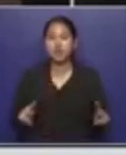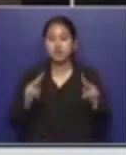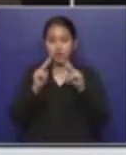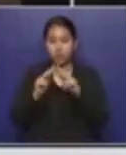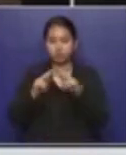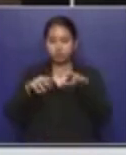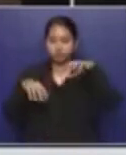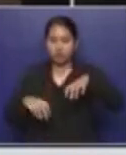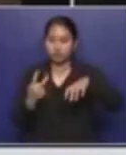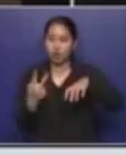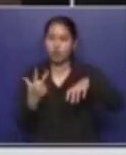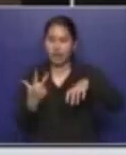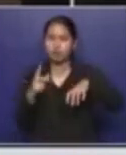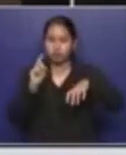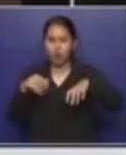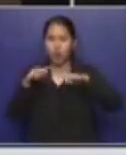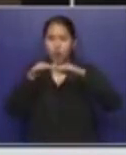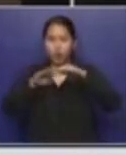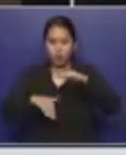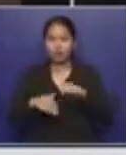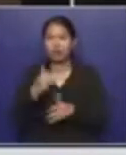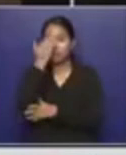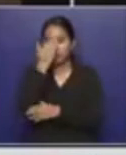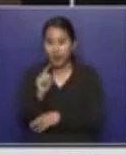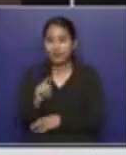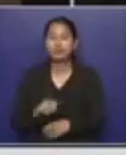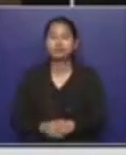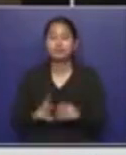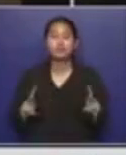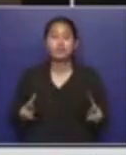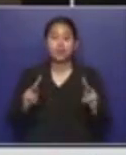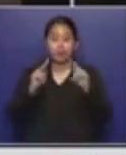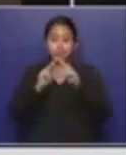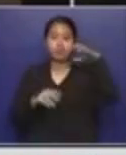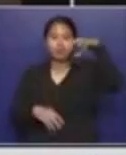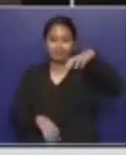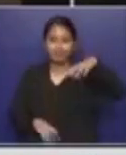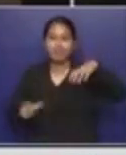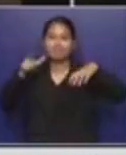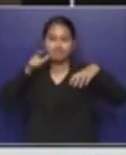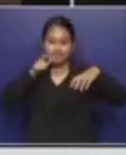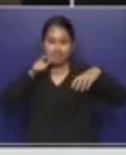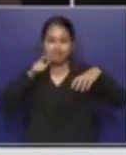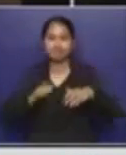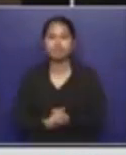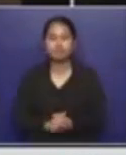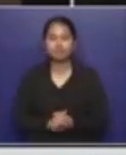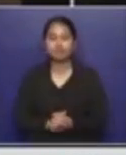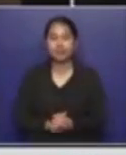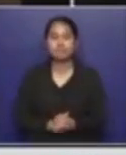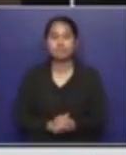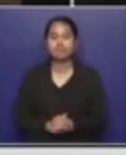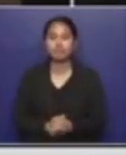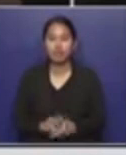ที่น่าจะต้องปรับลดโดยเฉพาะกระทรวงแรกเป็นกระทรวงที่ใหญ่นะครับดู